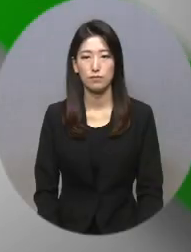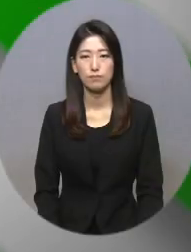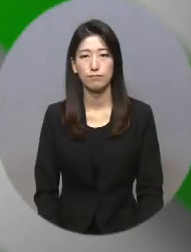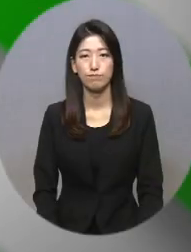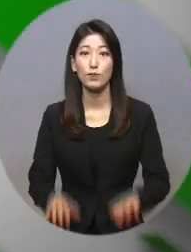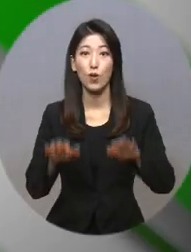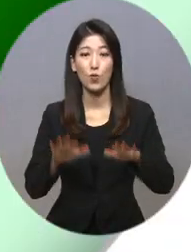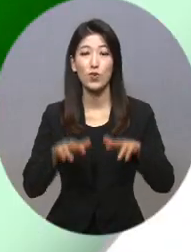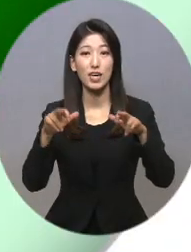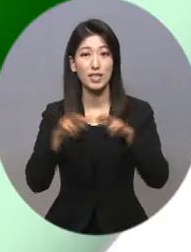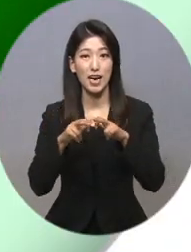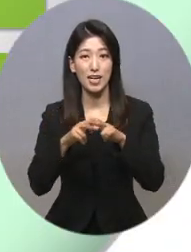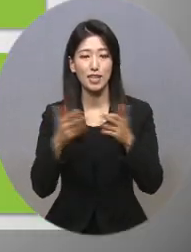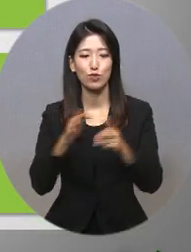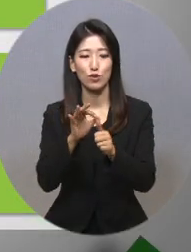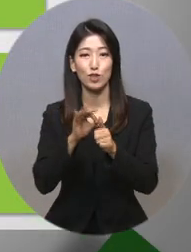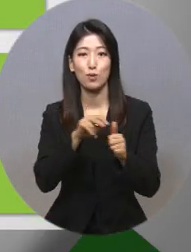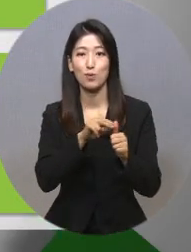오늘의 취업 정보입니다.